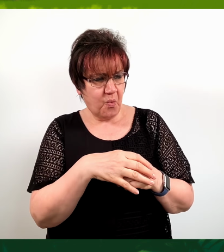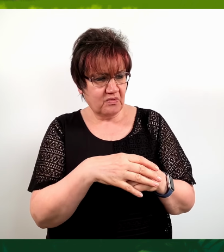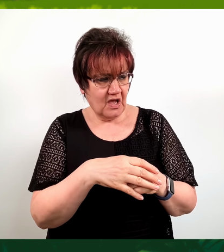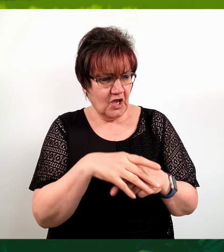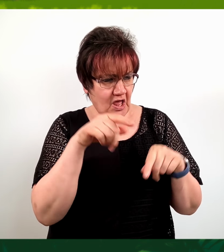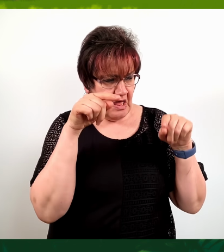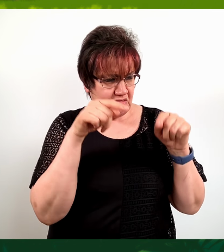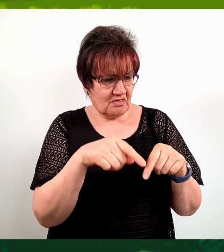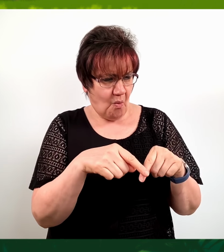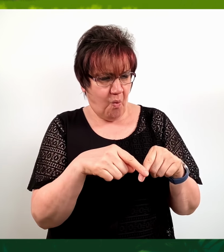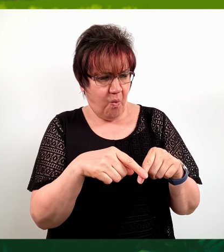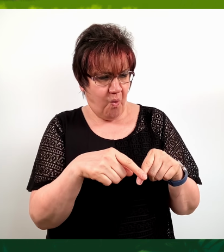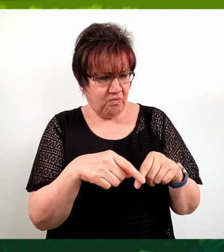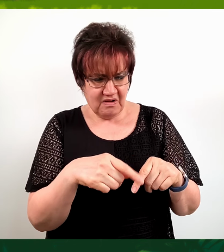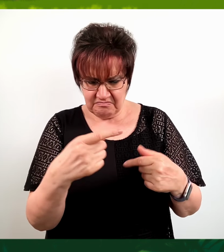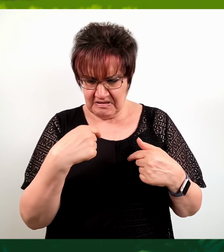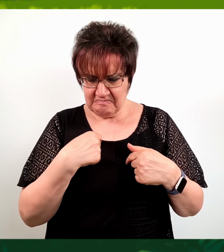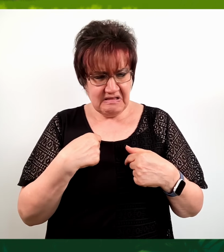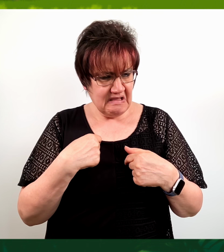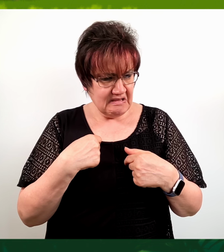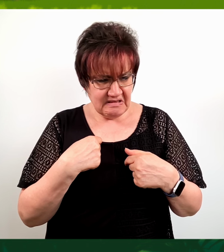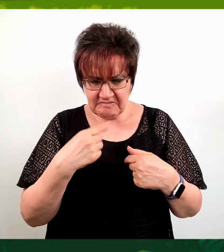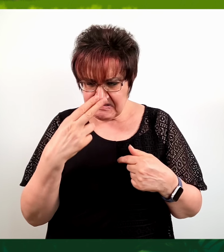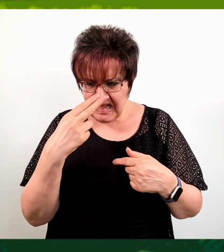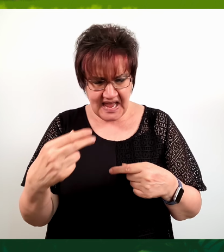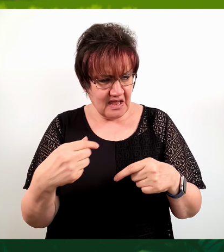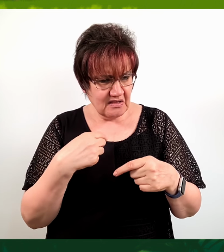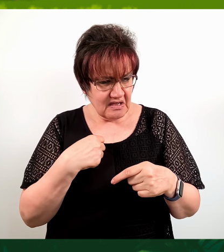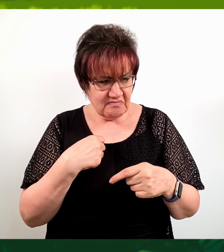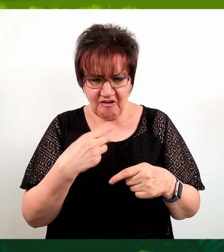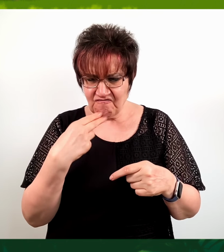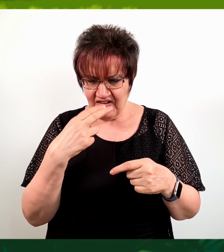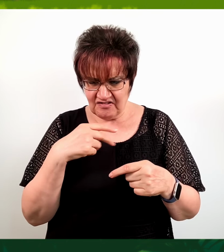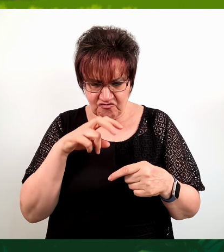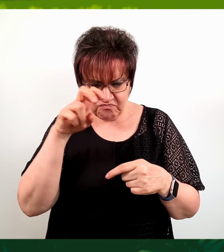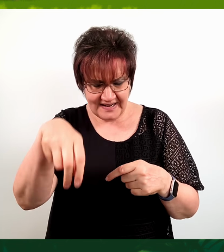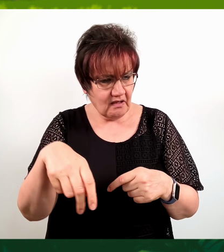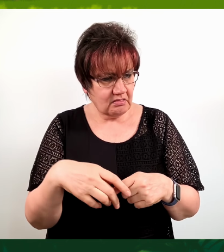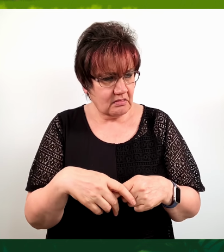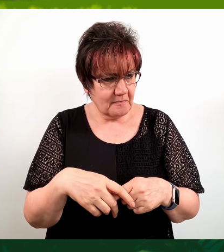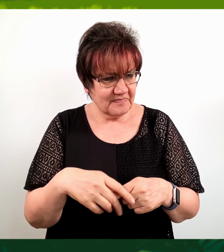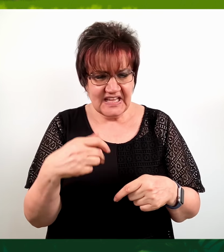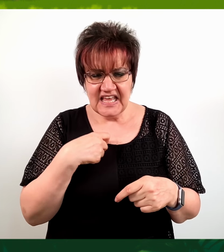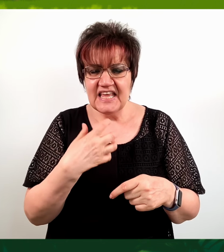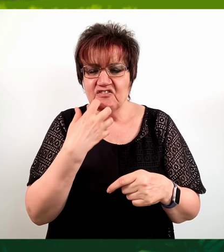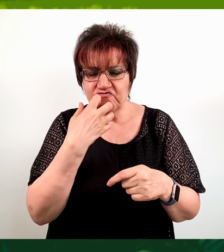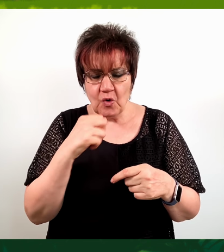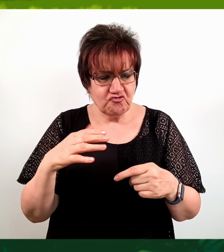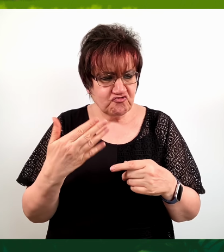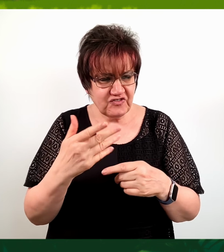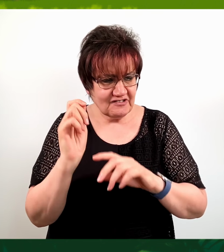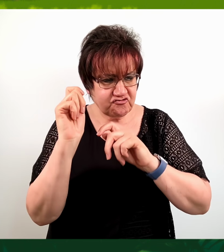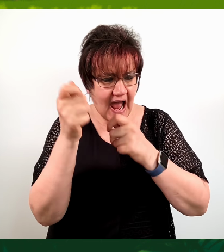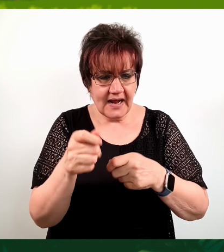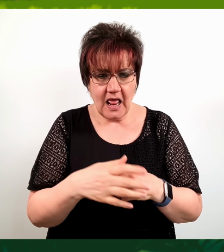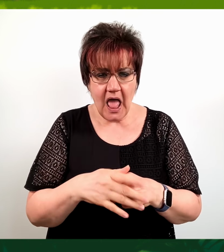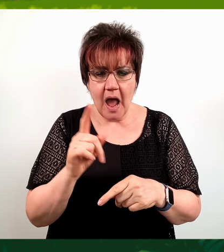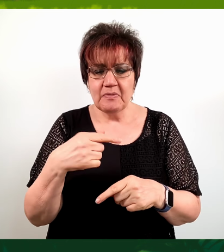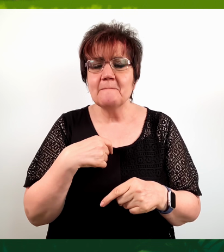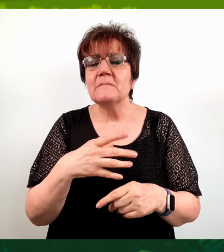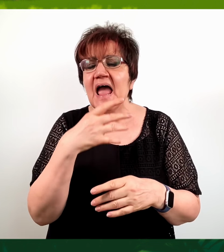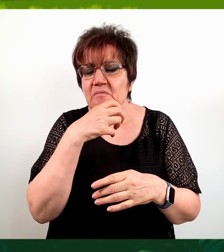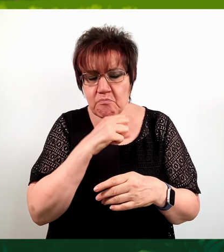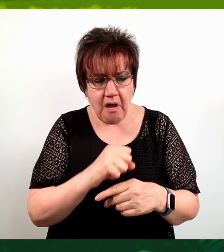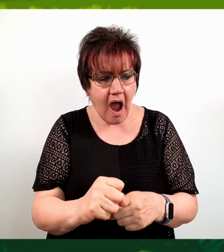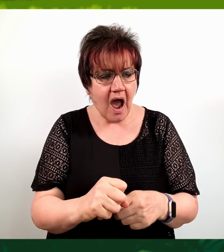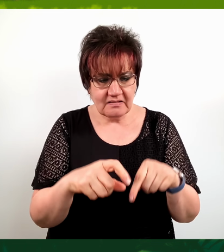neunmal kluge Gören? Sehe ich etwa so aus, als ob ich ins Wasser springen will? Einen Fisch wollte ich mir angeln, doch mein